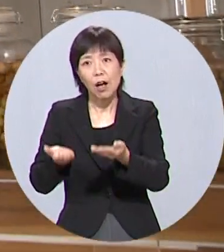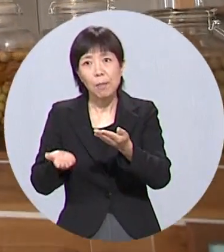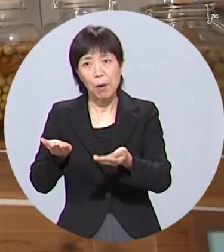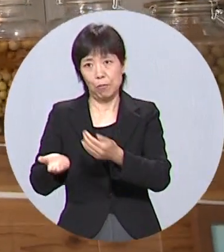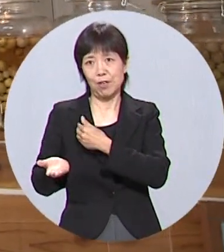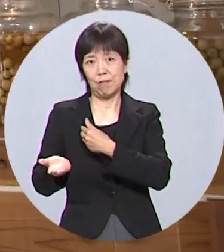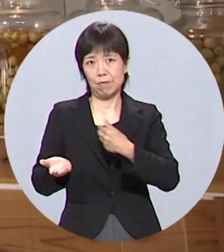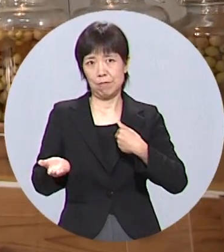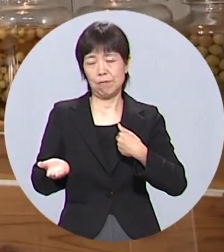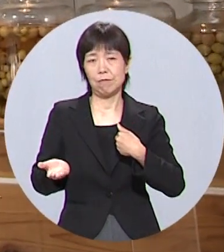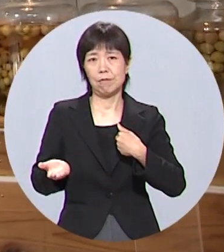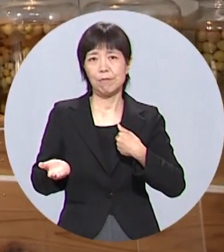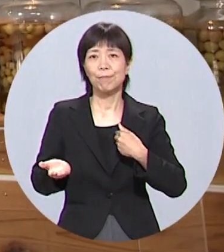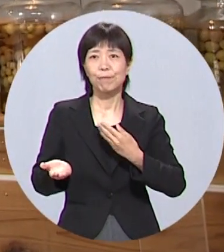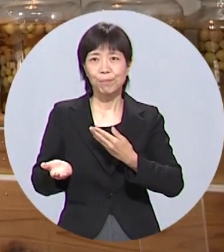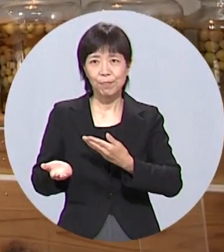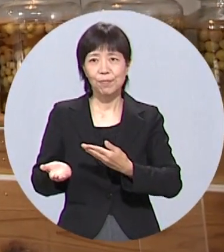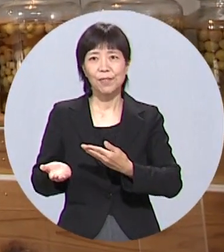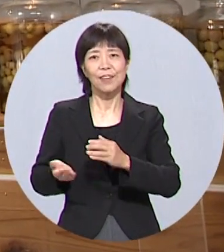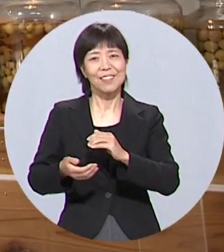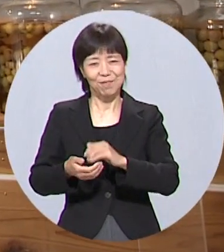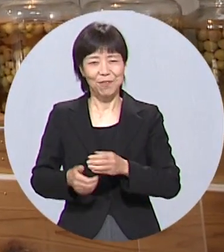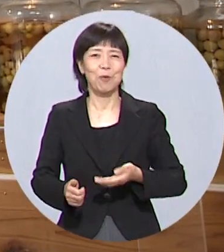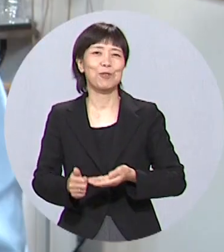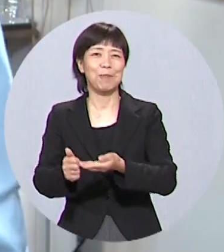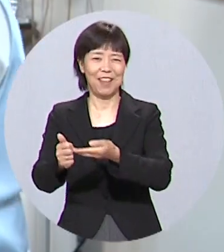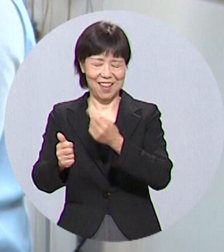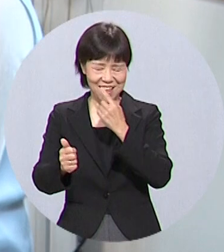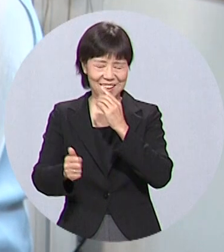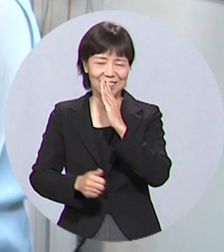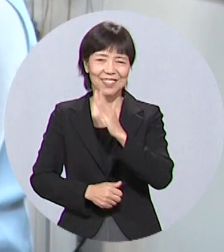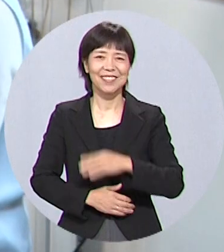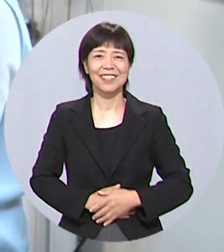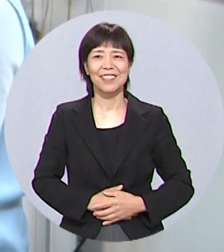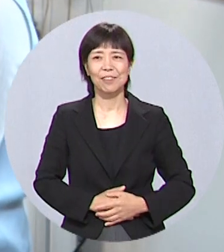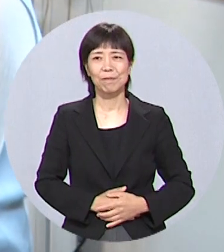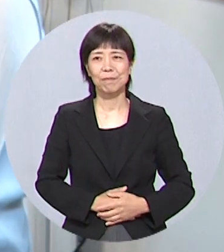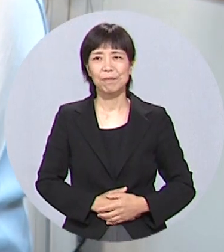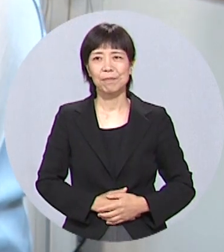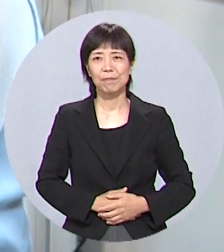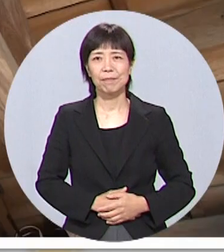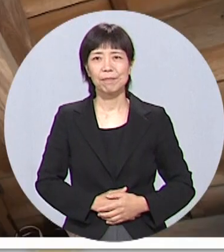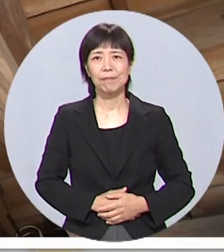ました、 はい、できますので、こちらがおすすめになっております。 ありがとうございます。